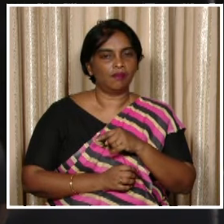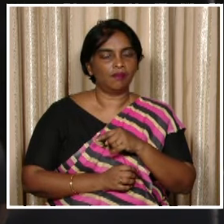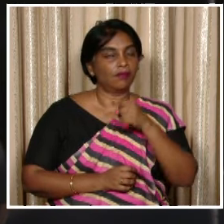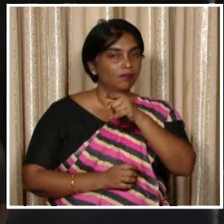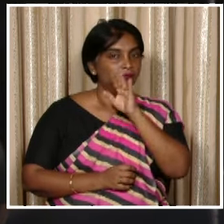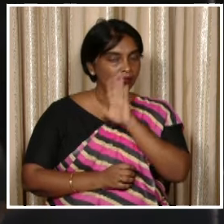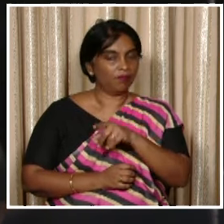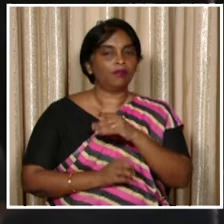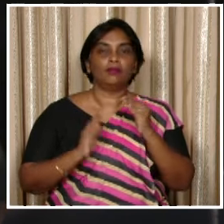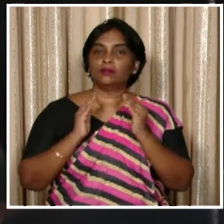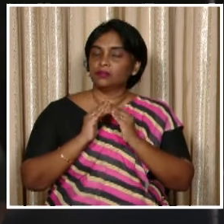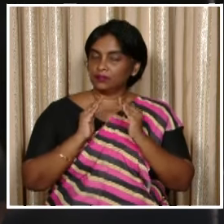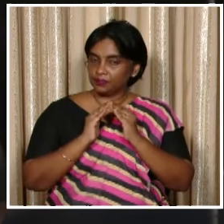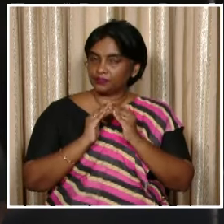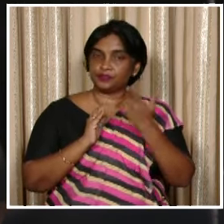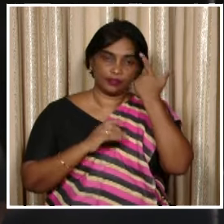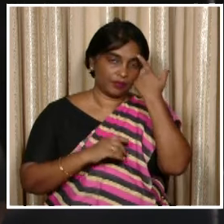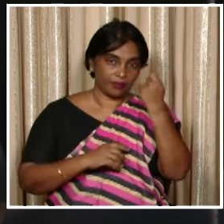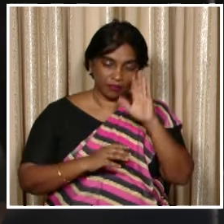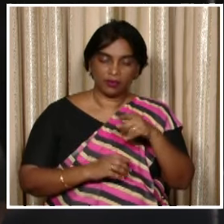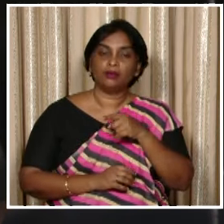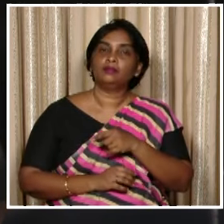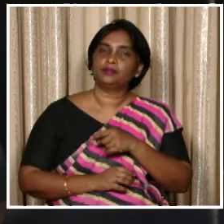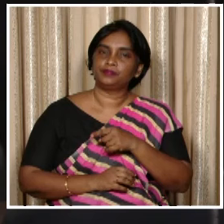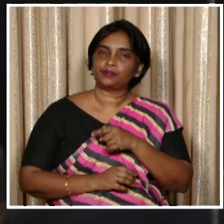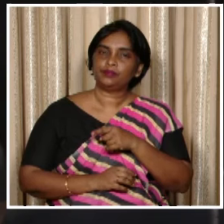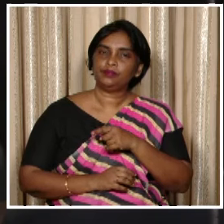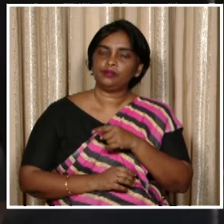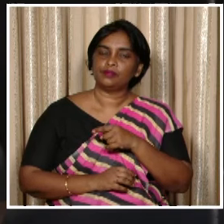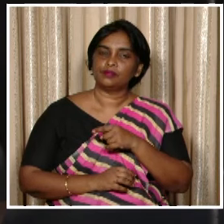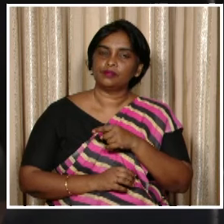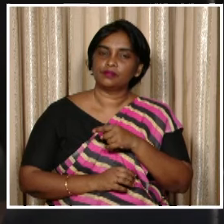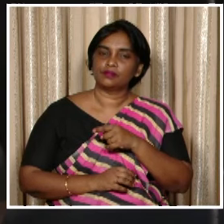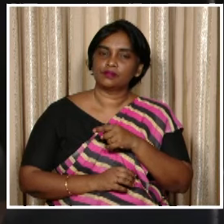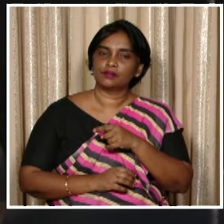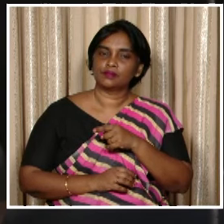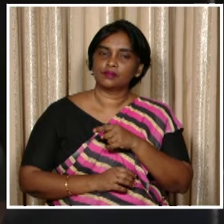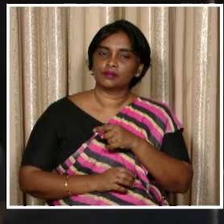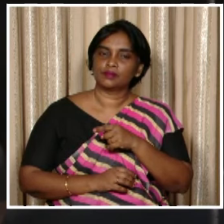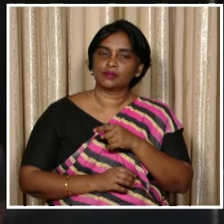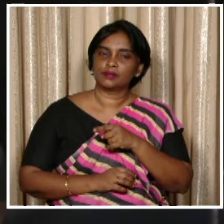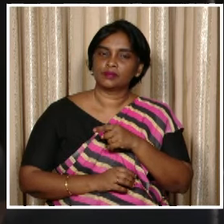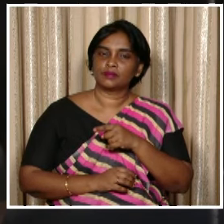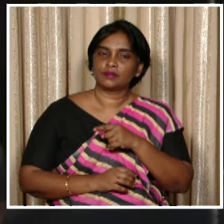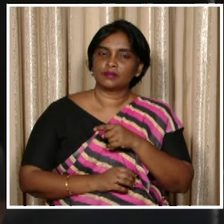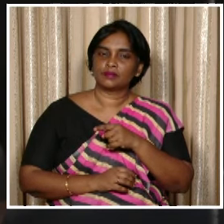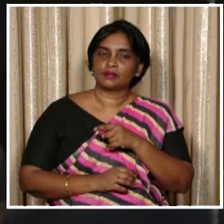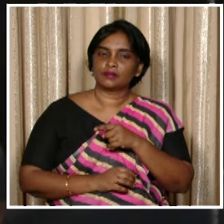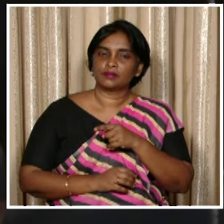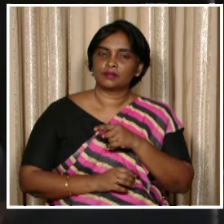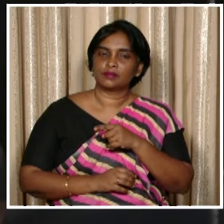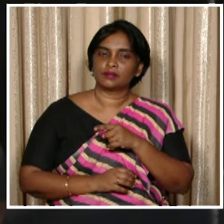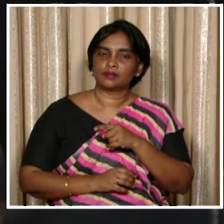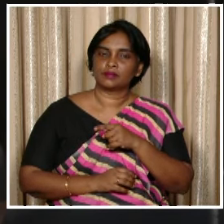හෝම්ස් ටැක්ස් ඉම්පෝස්ට් ඔන් ද ඉන්කම් of individuals rather than the real property